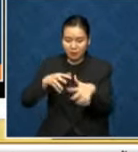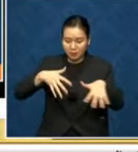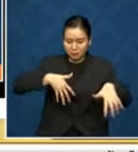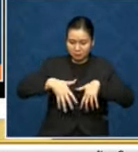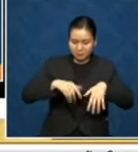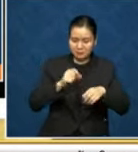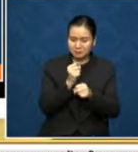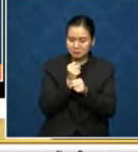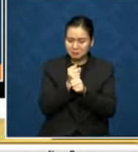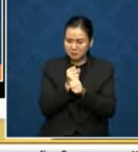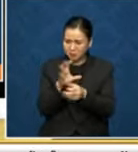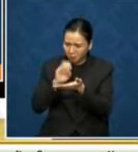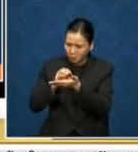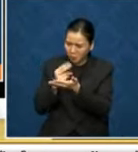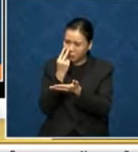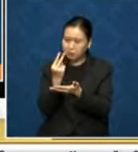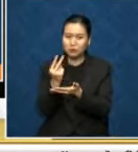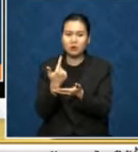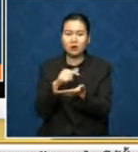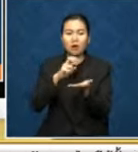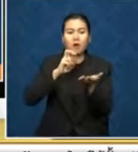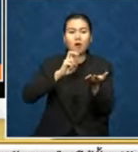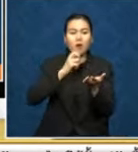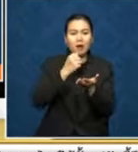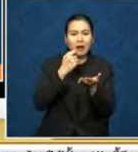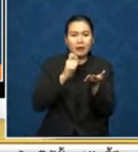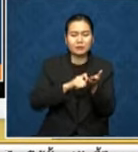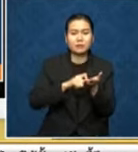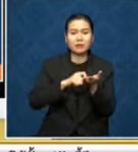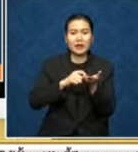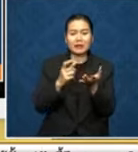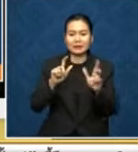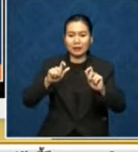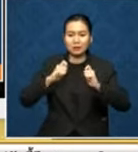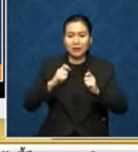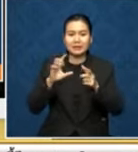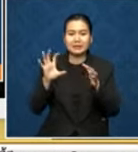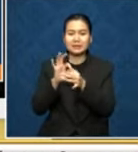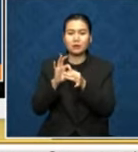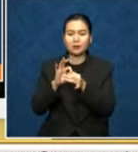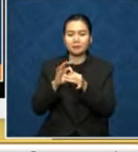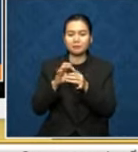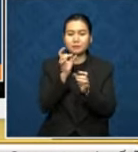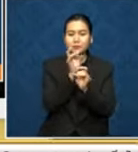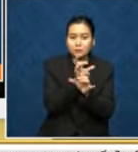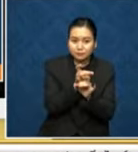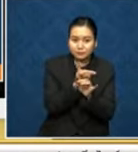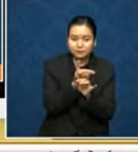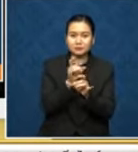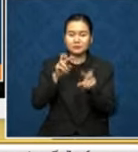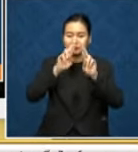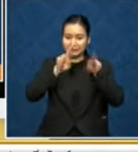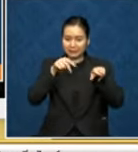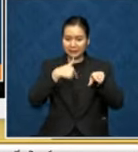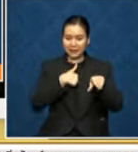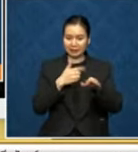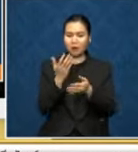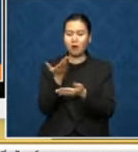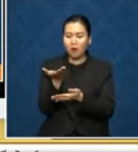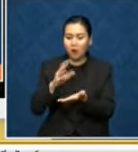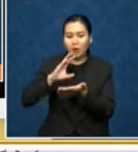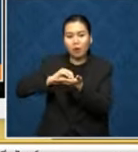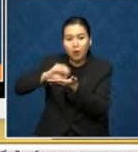รกิจได้ค่ะกรณีนี้เป็นเรื่องการขอใบอนุญาตจำหน่ายสุรานะคะที่เขตบางซื่อประชาชื่นนะคะร้านบอมเบย์บัตรนะคะจึงขอให้หน่วยงาน